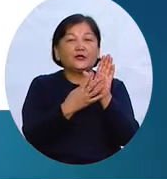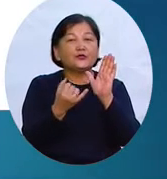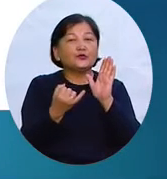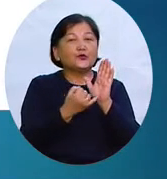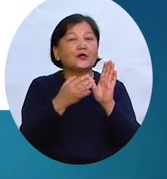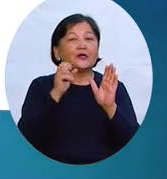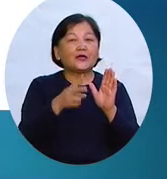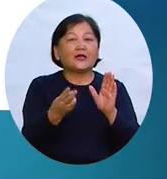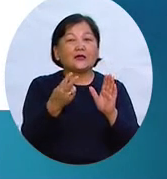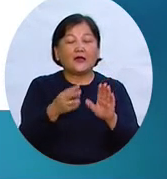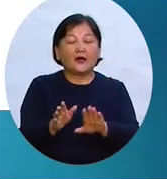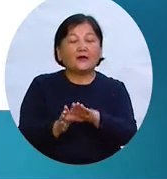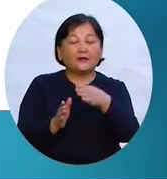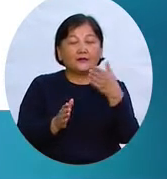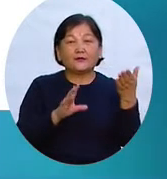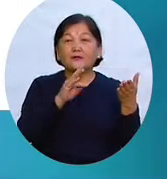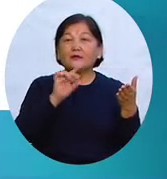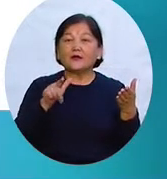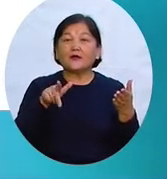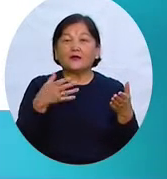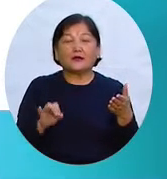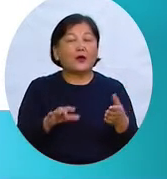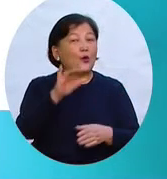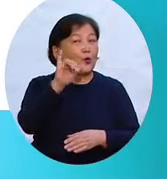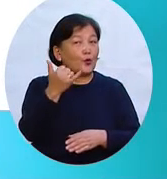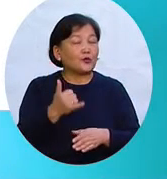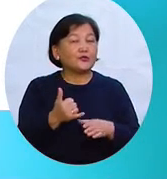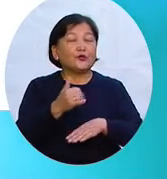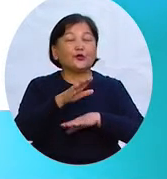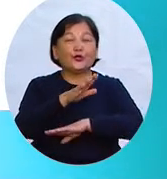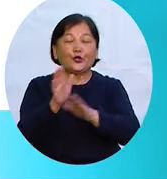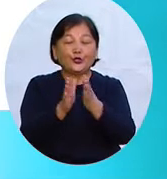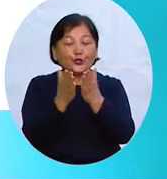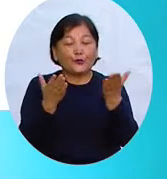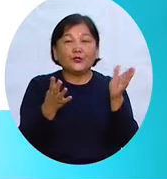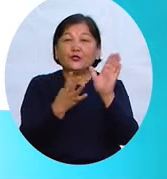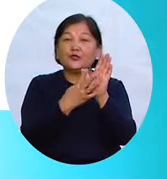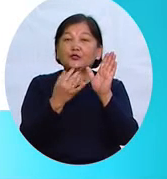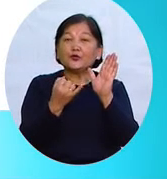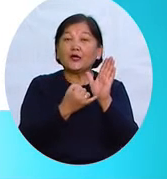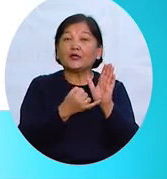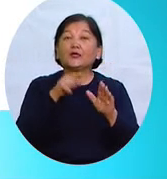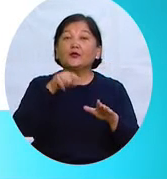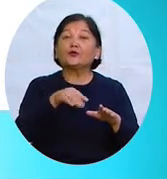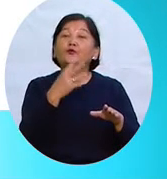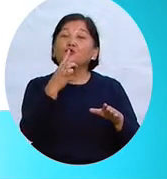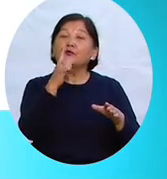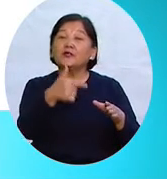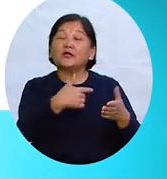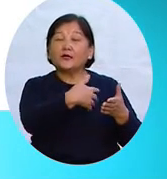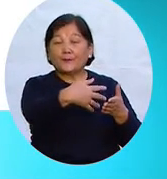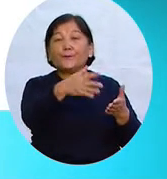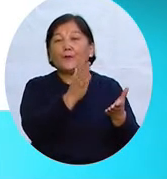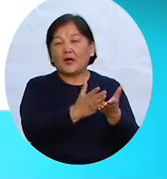Сар өдөр хичээлийнхэн сэдвийг дэвтэртээ өчөөрэй. Сурах хүчгийн 96 дугаар талаа